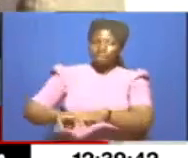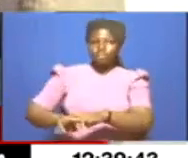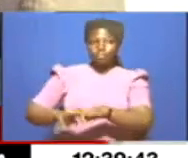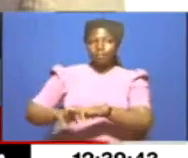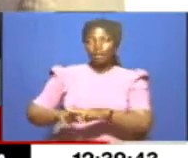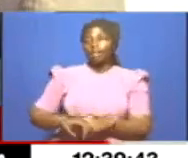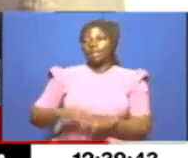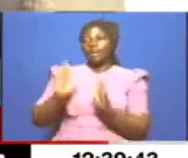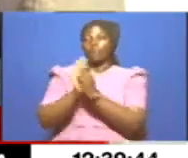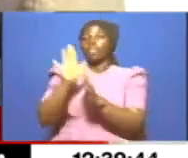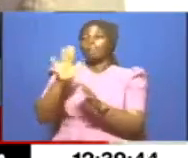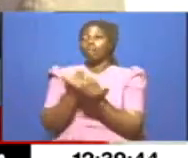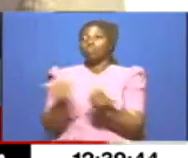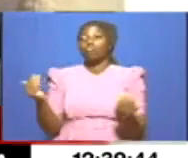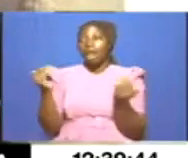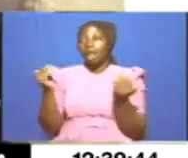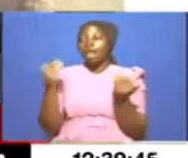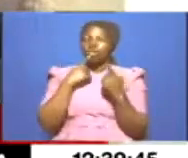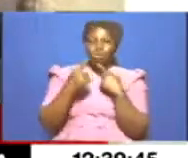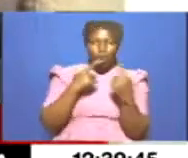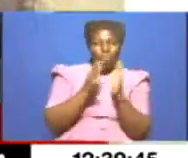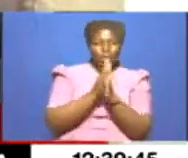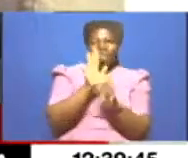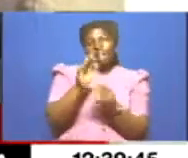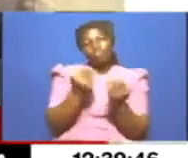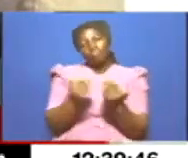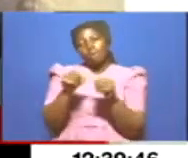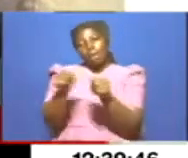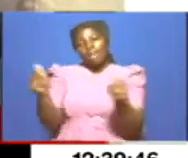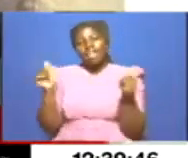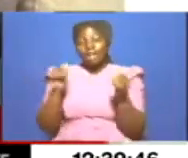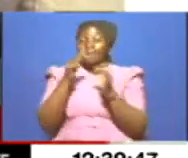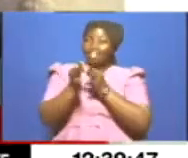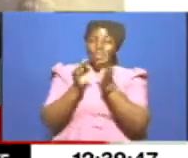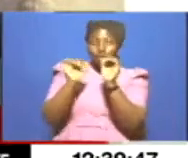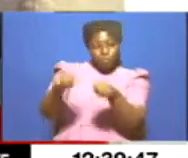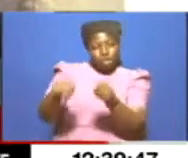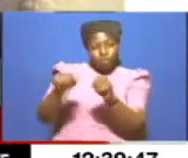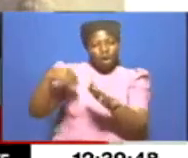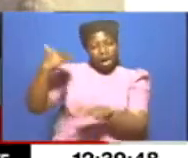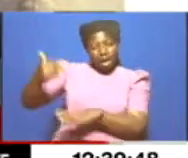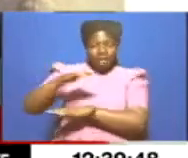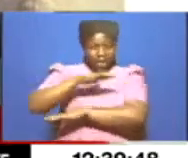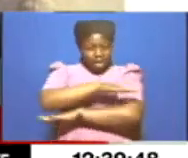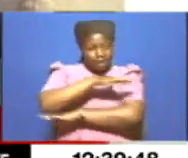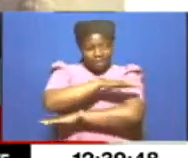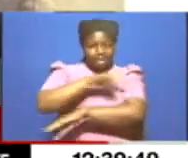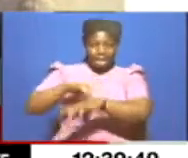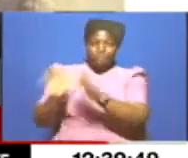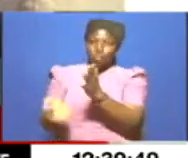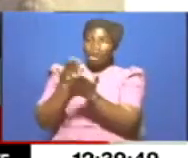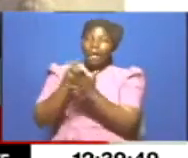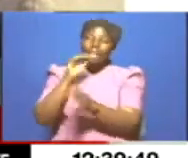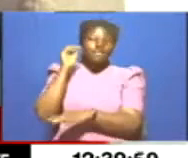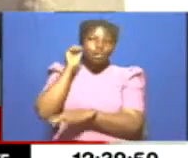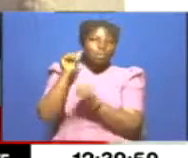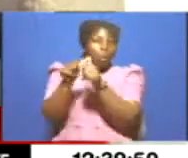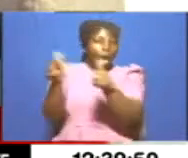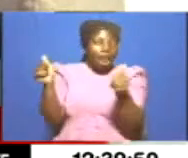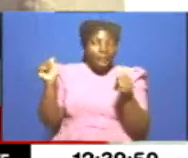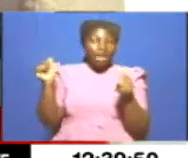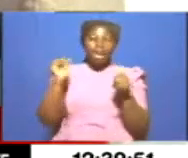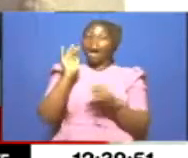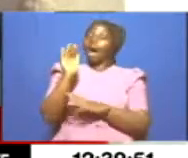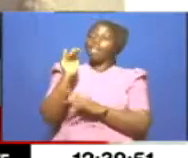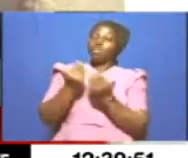wako, ongea na wao vizuri sana, na ikiwezekana kila jioni ukifika mapema uliza watoto wako